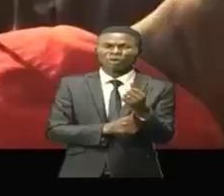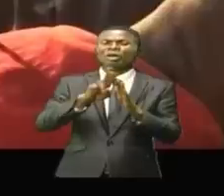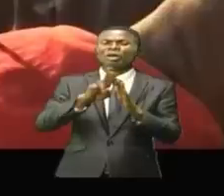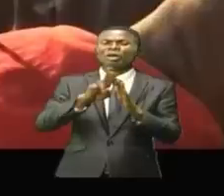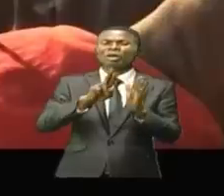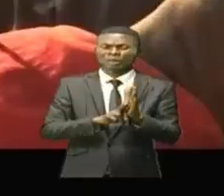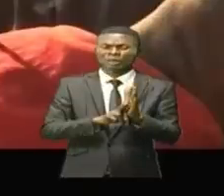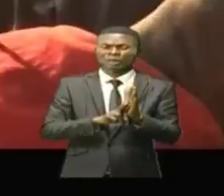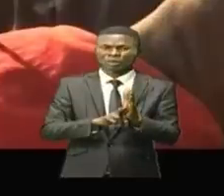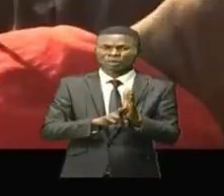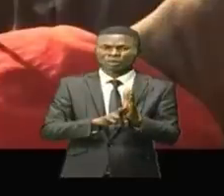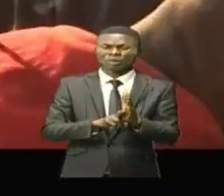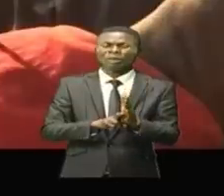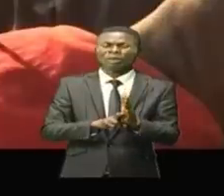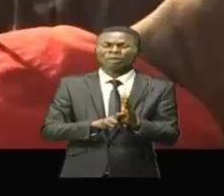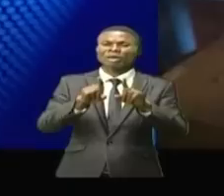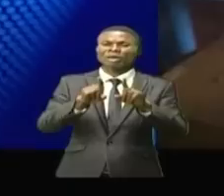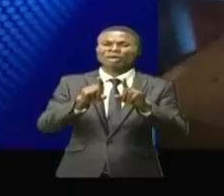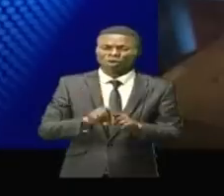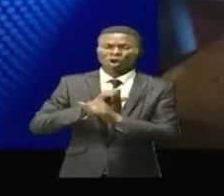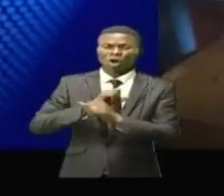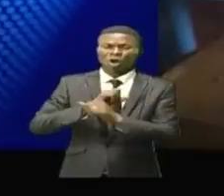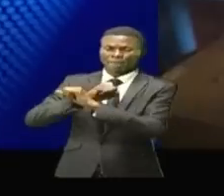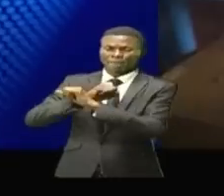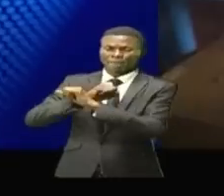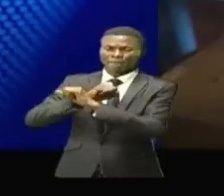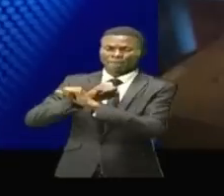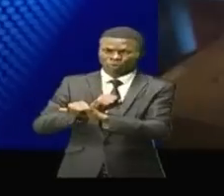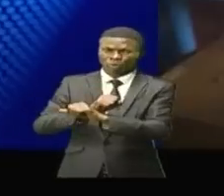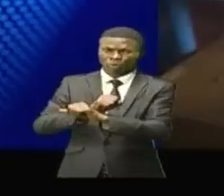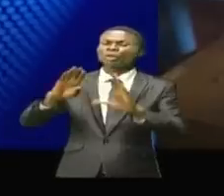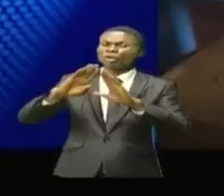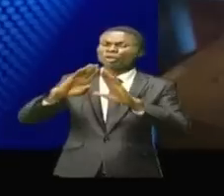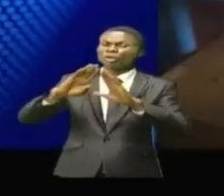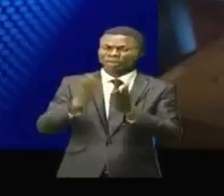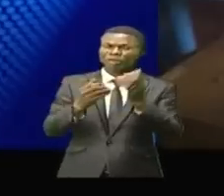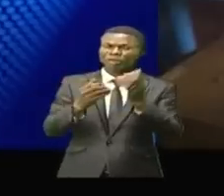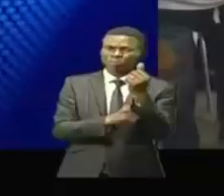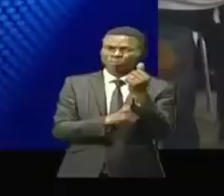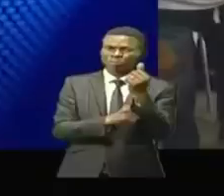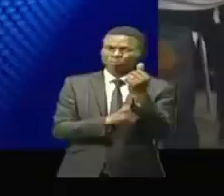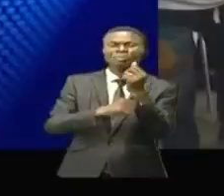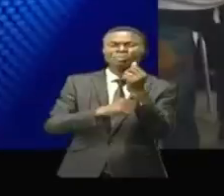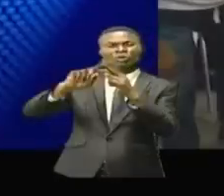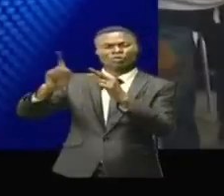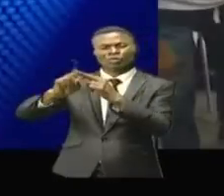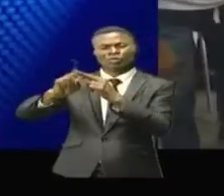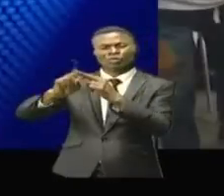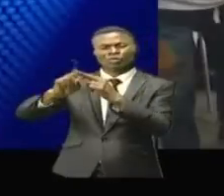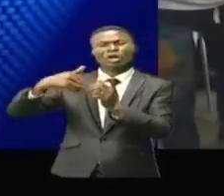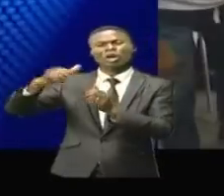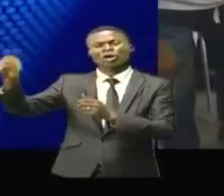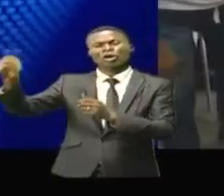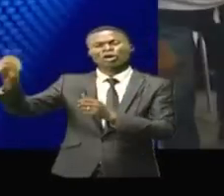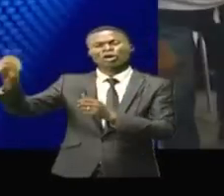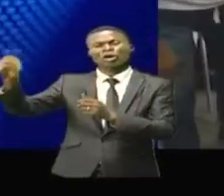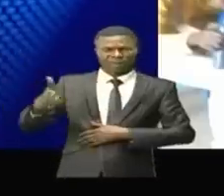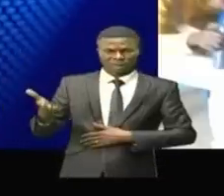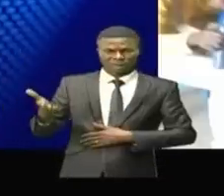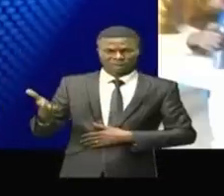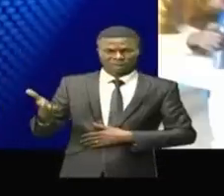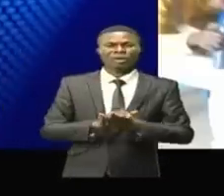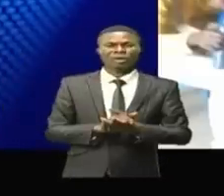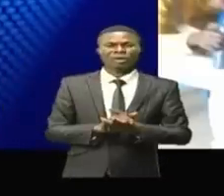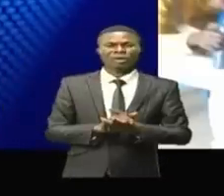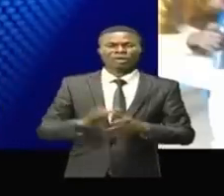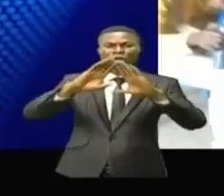porter justement protection auprès de demandeurs d'asile et de réfugiés qui sont établis sur notre territoire national. La